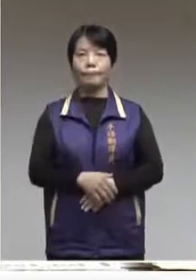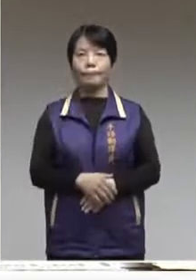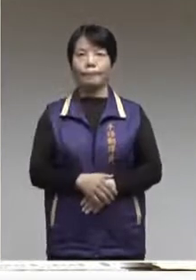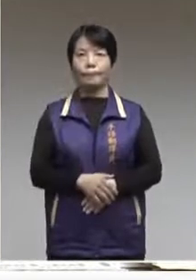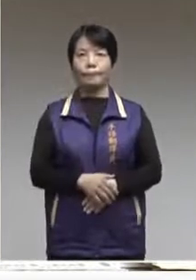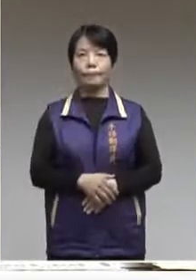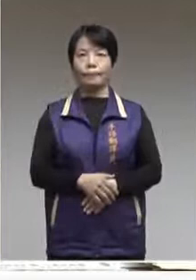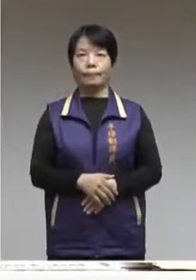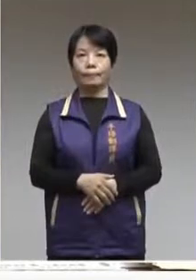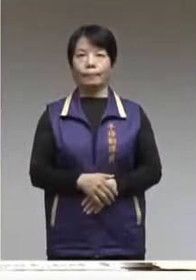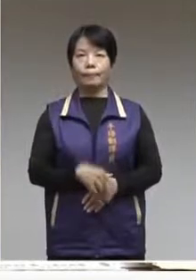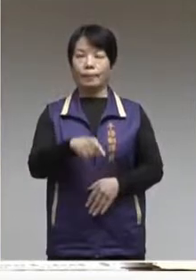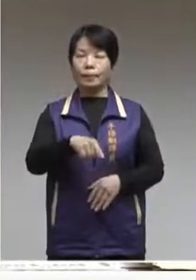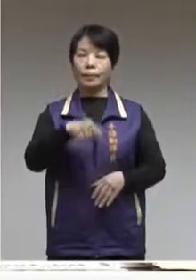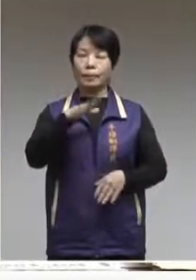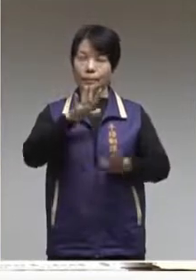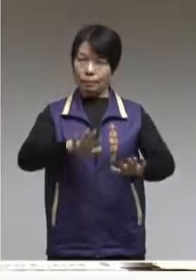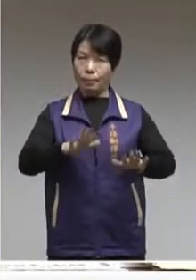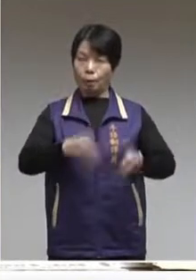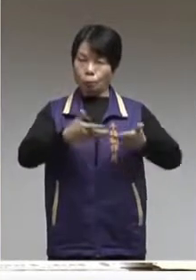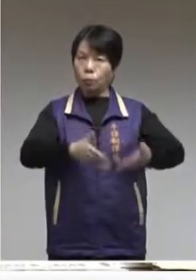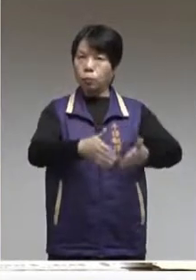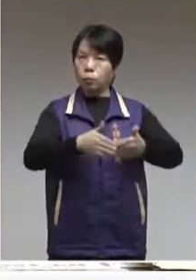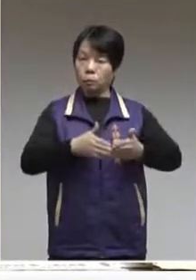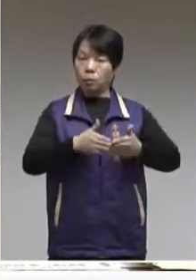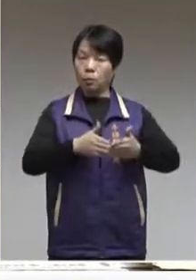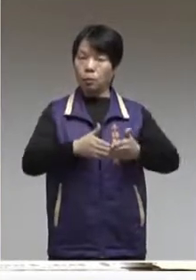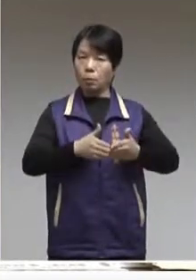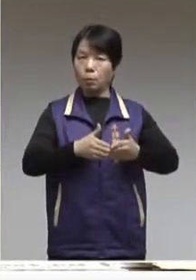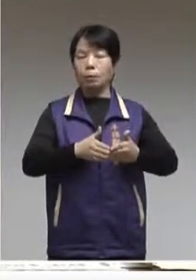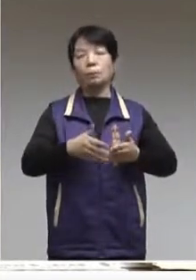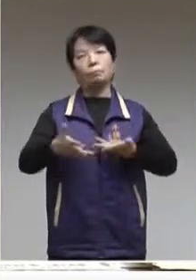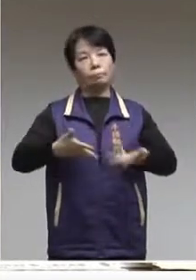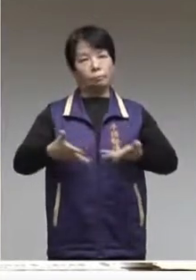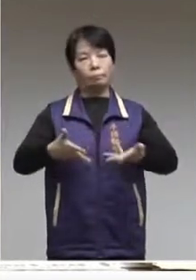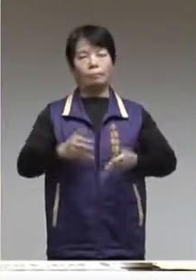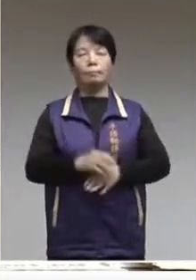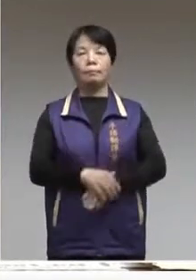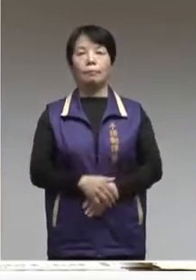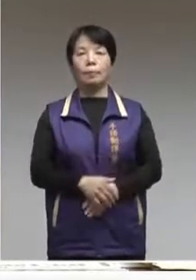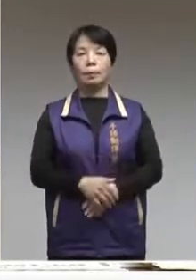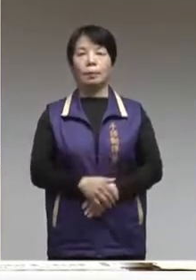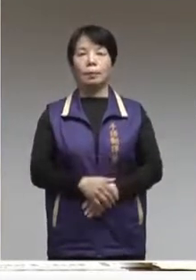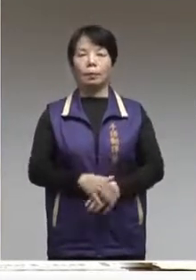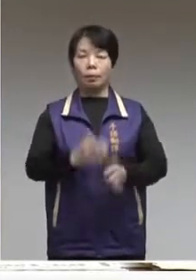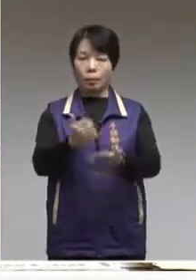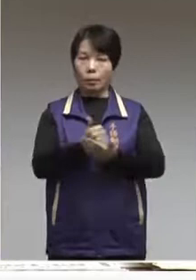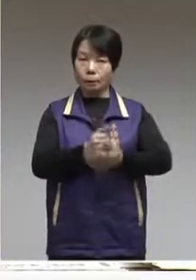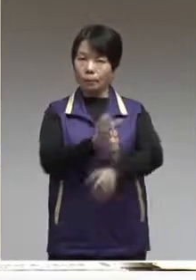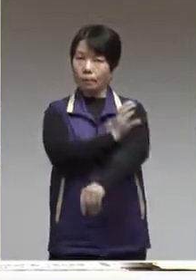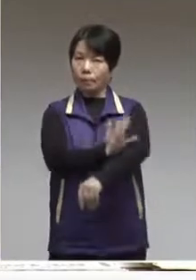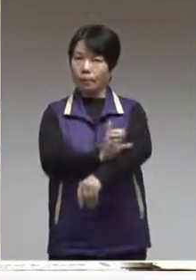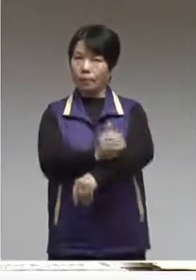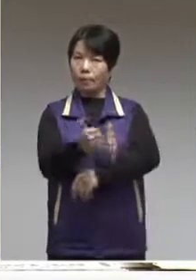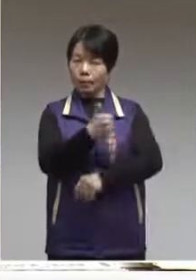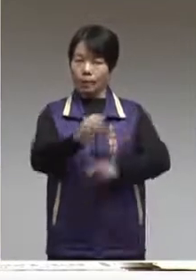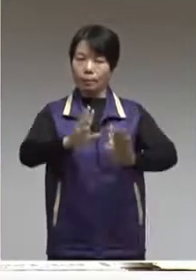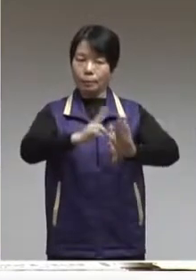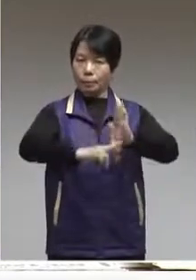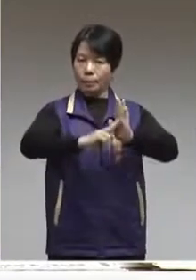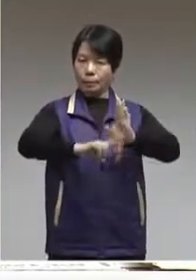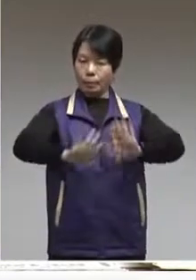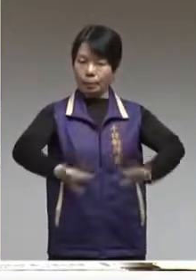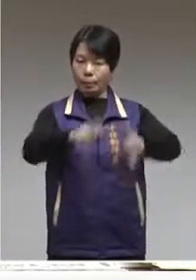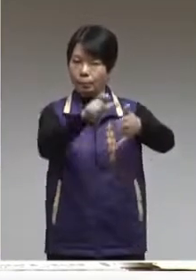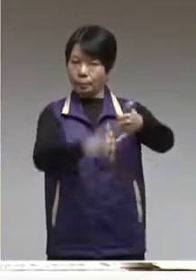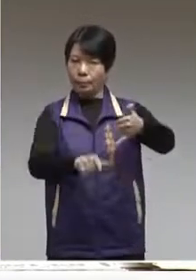这个部分就是我们现在最重要的工作。所以我先请潘基正来说明今天的个